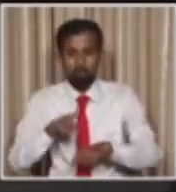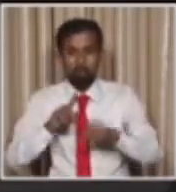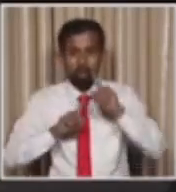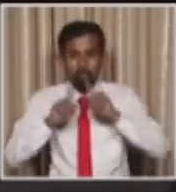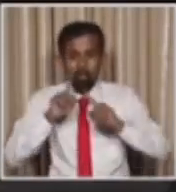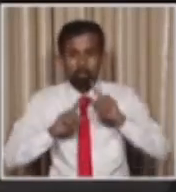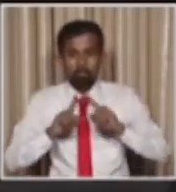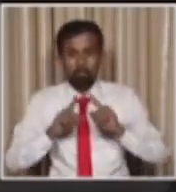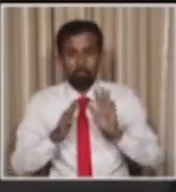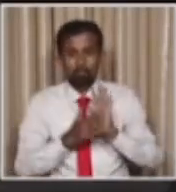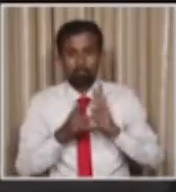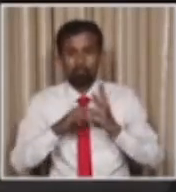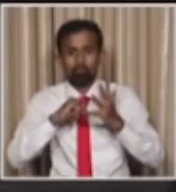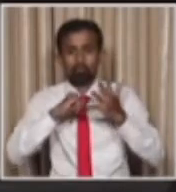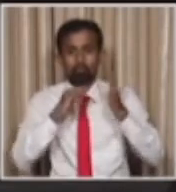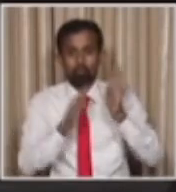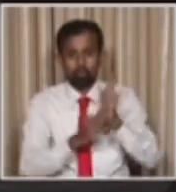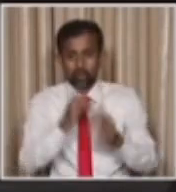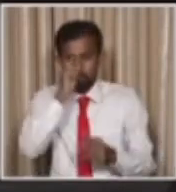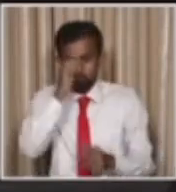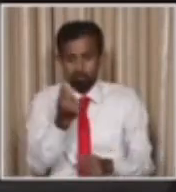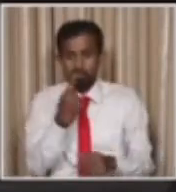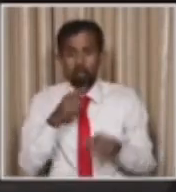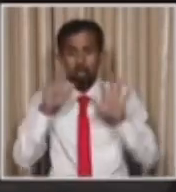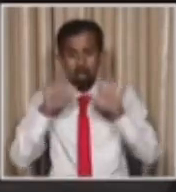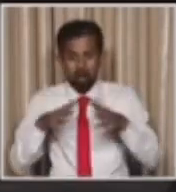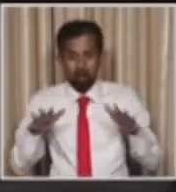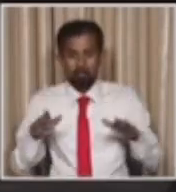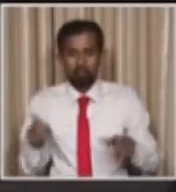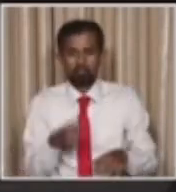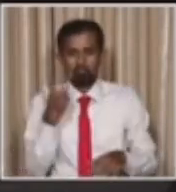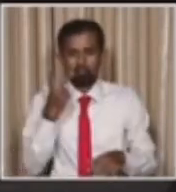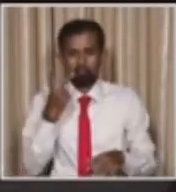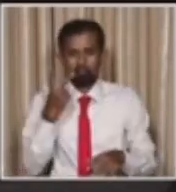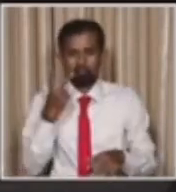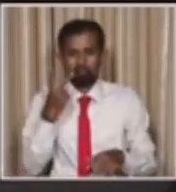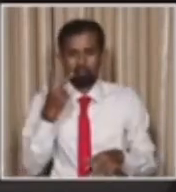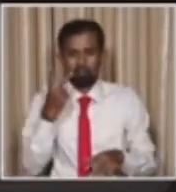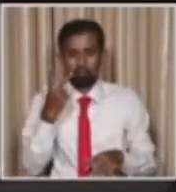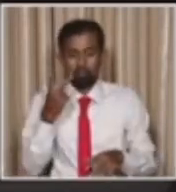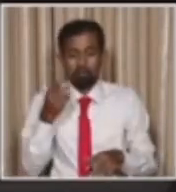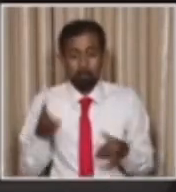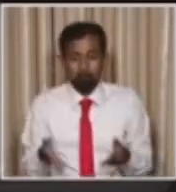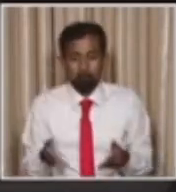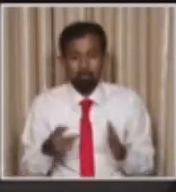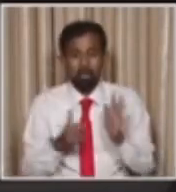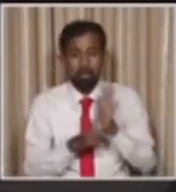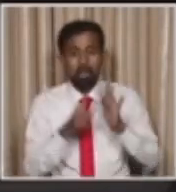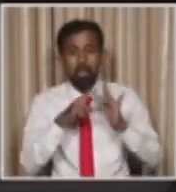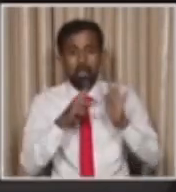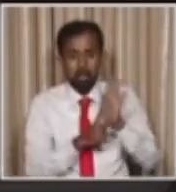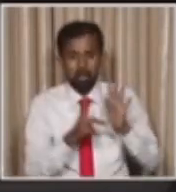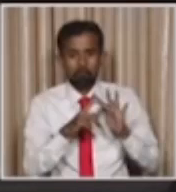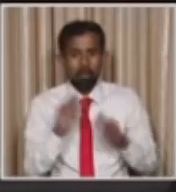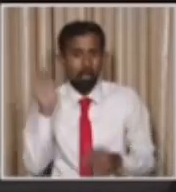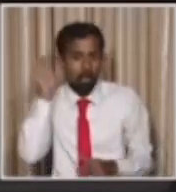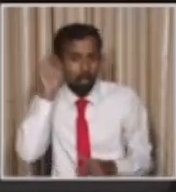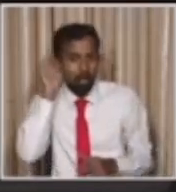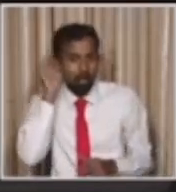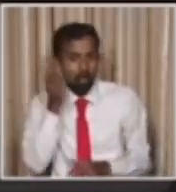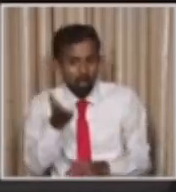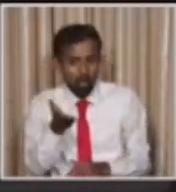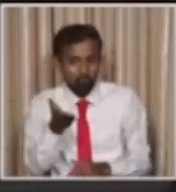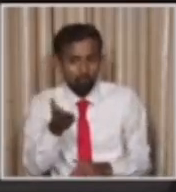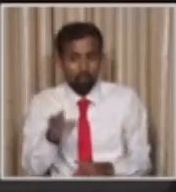කරන්නේ මොසම්මිල් මන්තුමා කිව්වාගේ අවසාන වෙන්නේ දවස් දෙකක. ඒ අයගේ දැන් මේක සජීවී වහගෙන ඉන්නවා. මේ වින්දිති